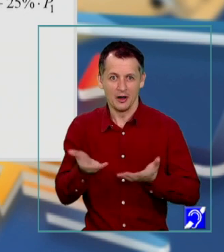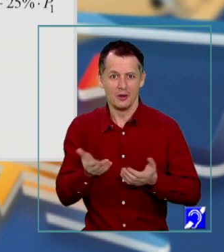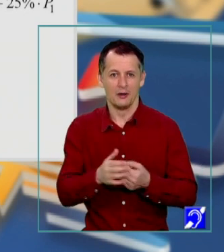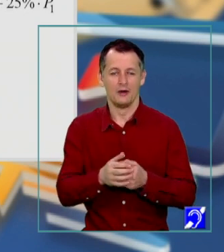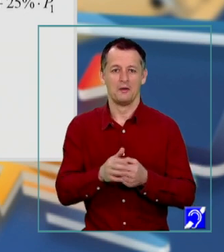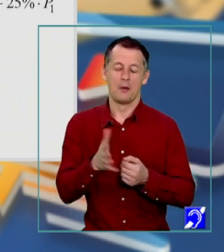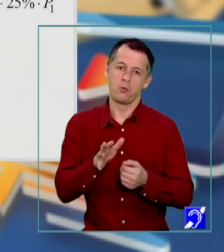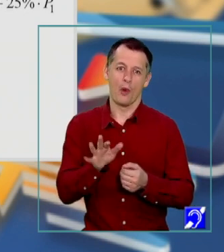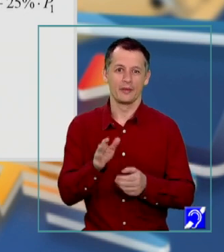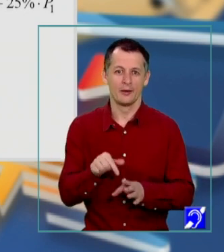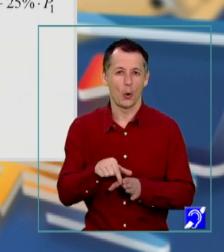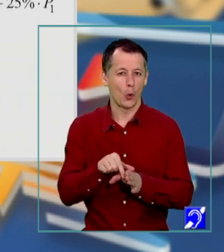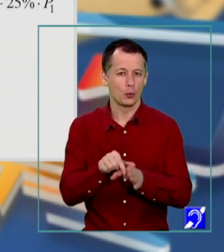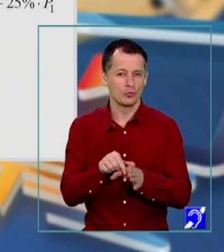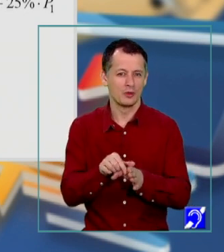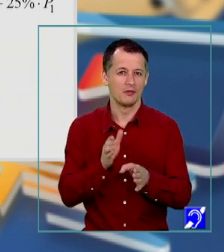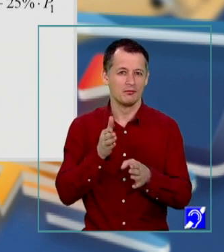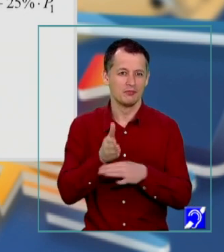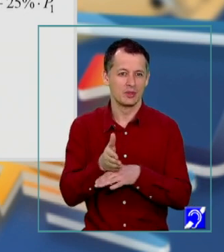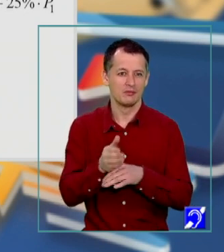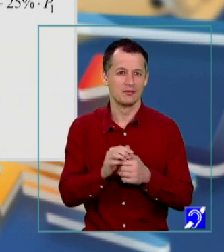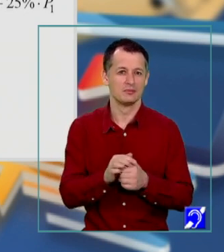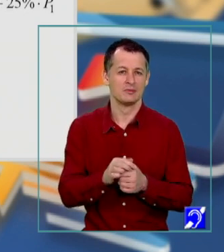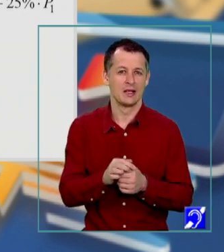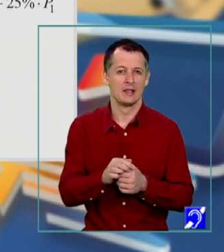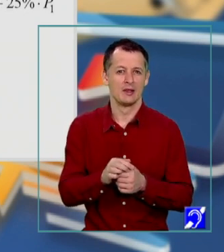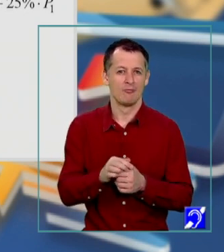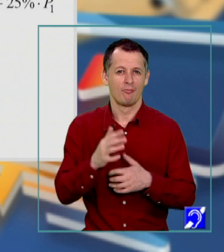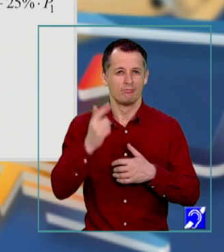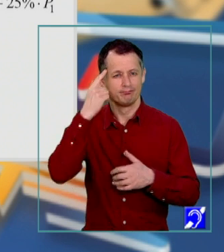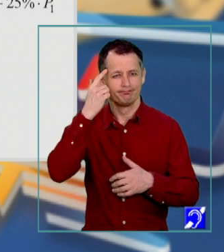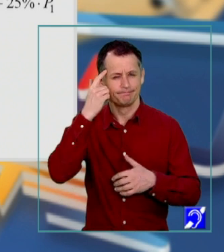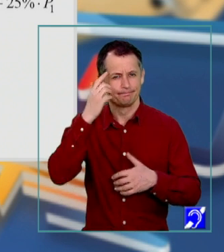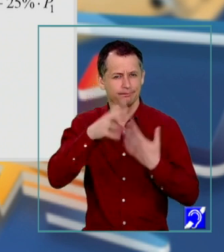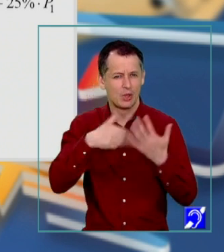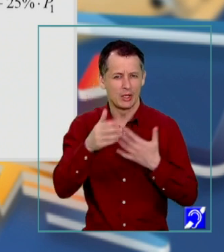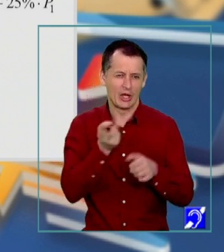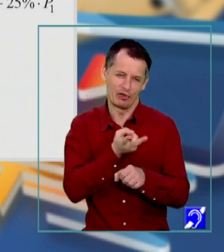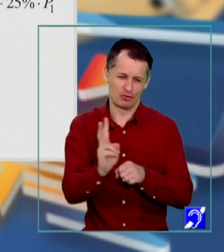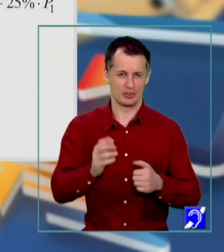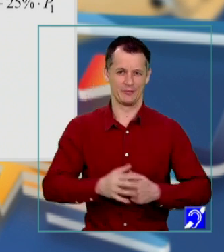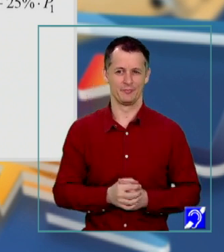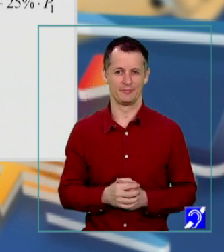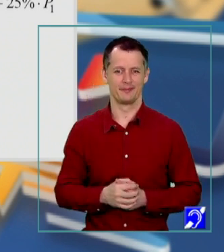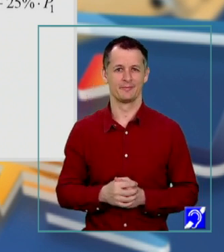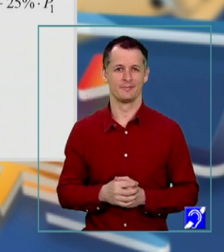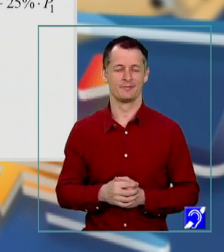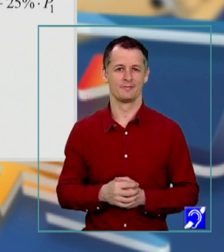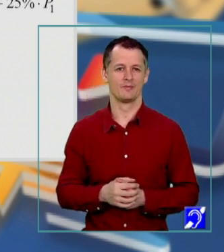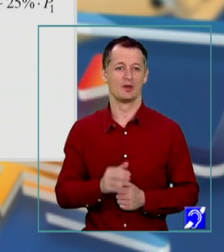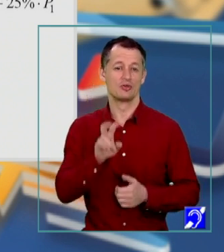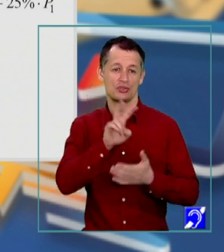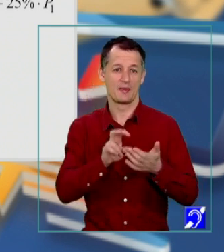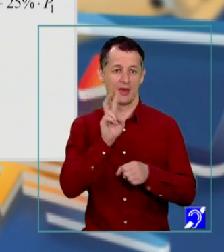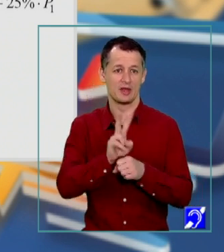prin simetrie, între cu ghilimele de rigoare, la un răspuns eronat. Să citim împreună. Volumul unei cantități